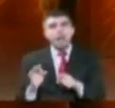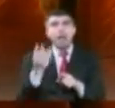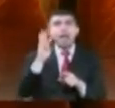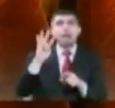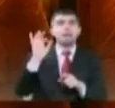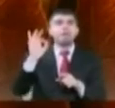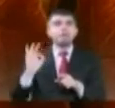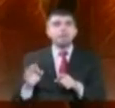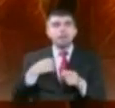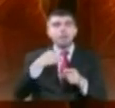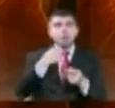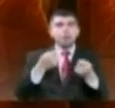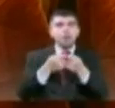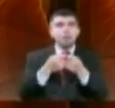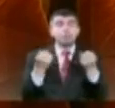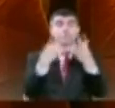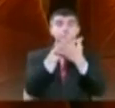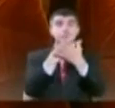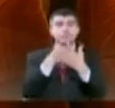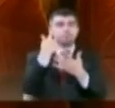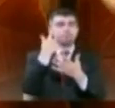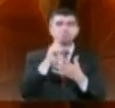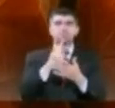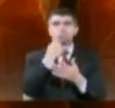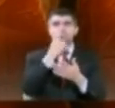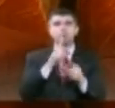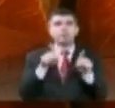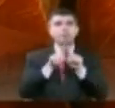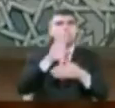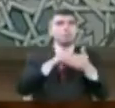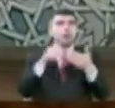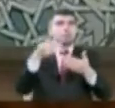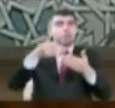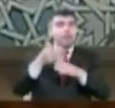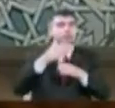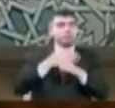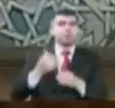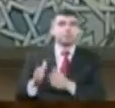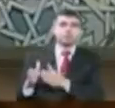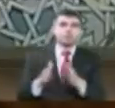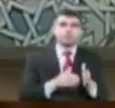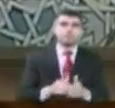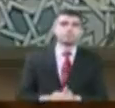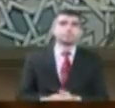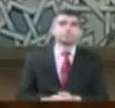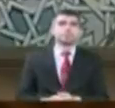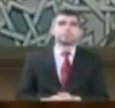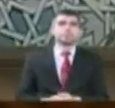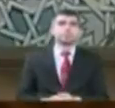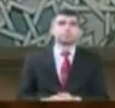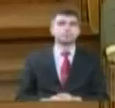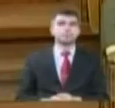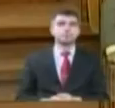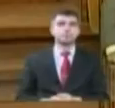بها فهذه المساله كتسبب لنا احراج ومشكل في البرمجه. شكرا سيد الوزير. تعقيب سيد الرئيس سيد